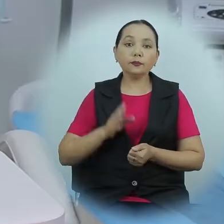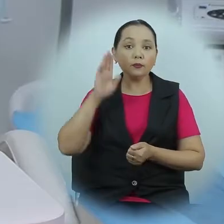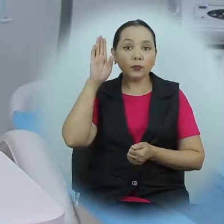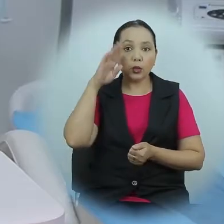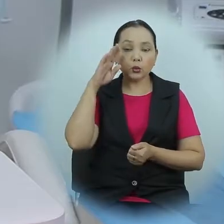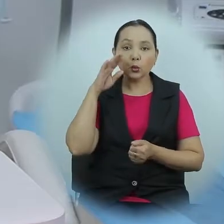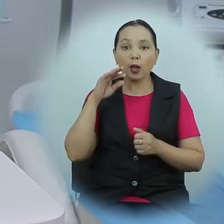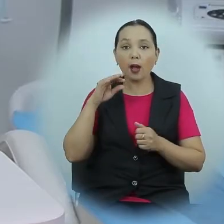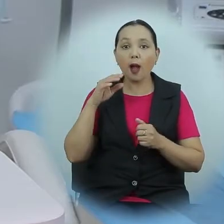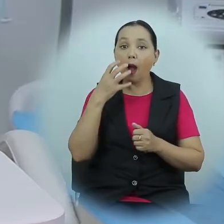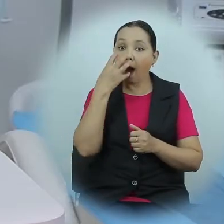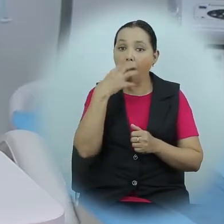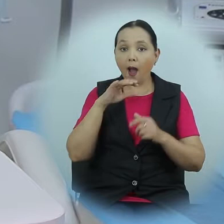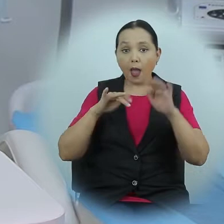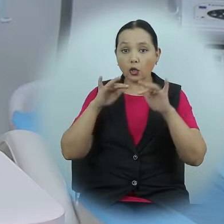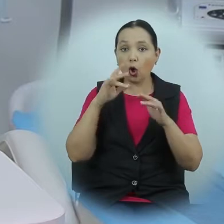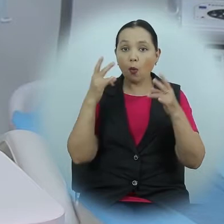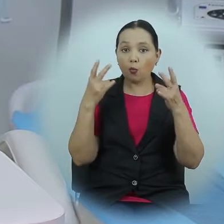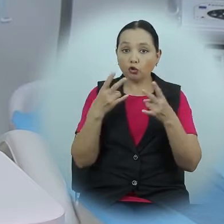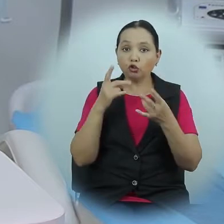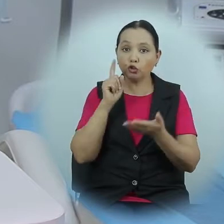Суымыз қайнақ болышы шарт.